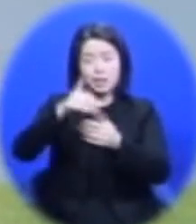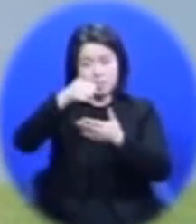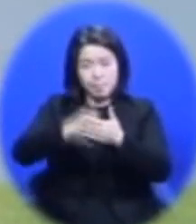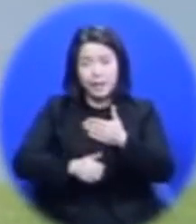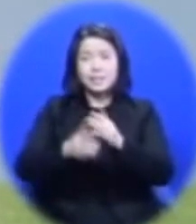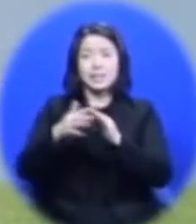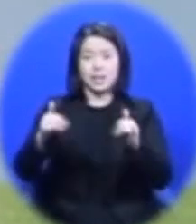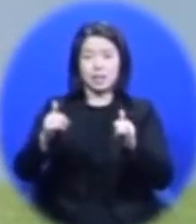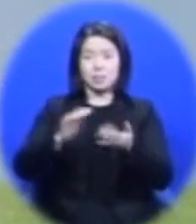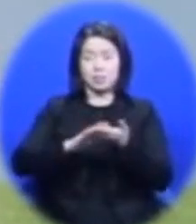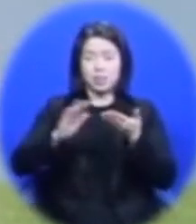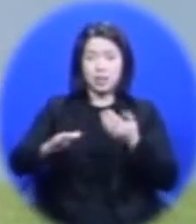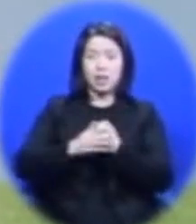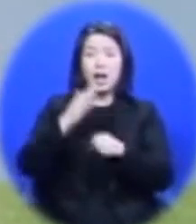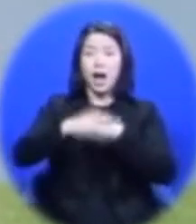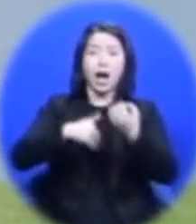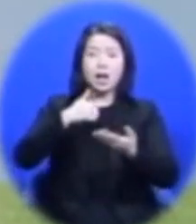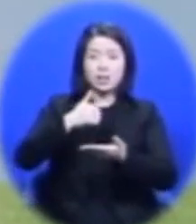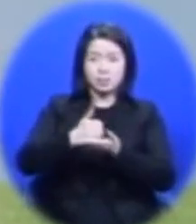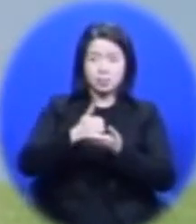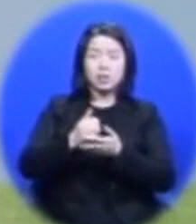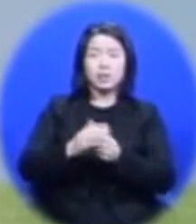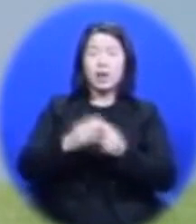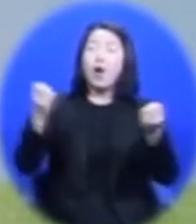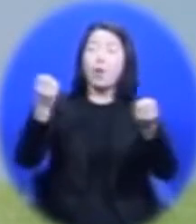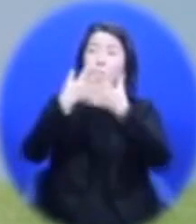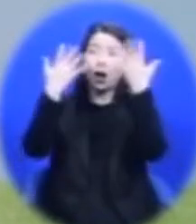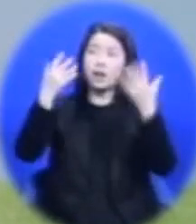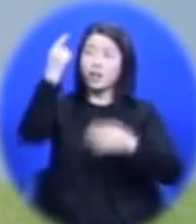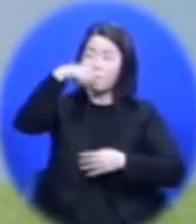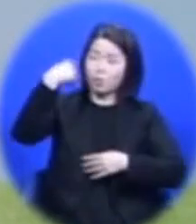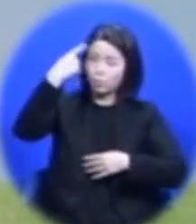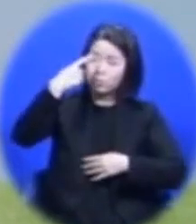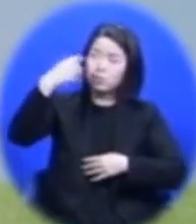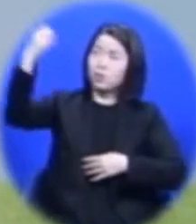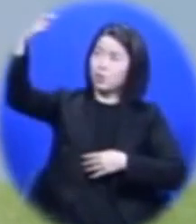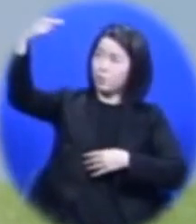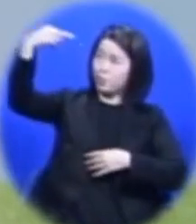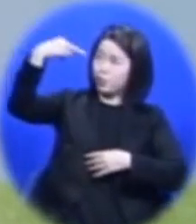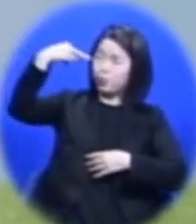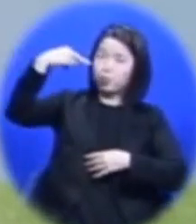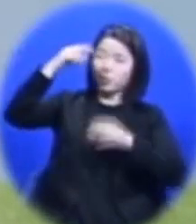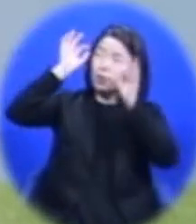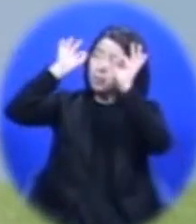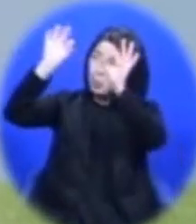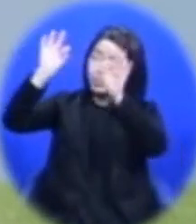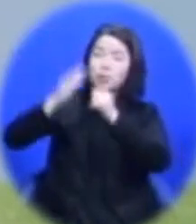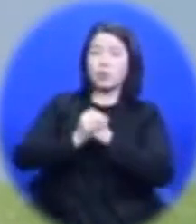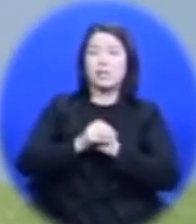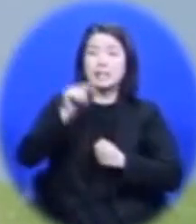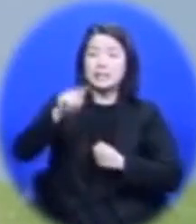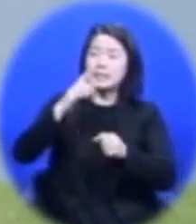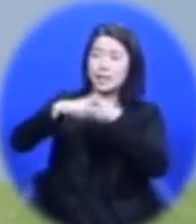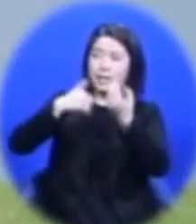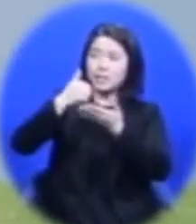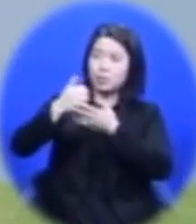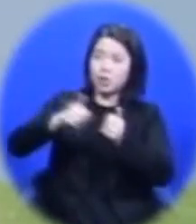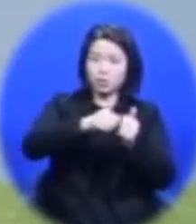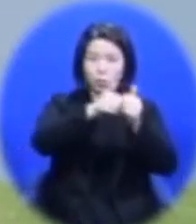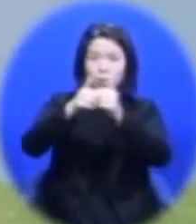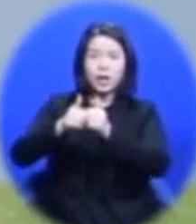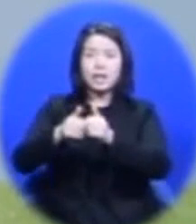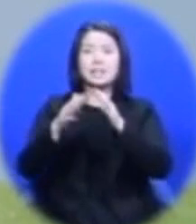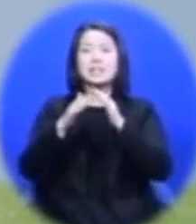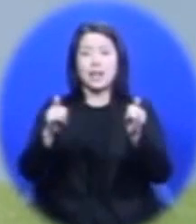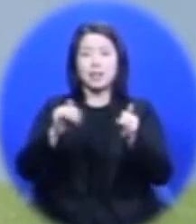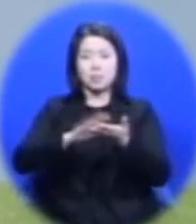사람입니다. 하나님이 환한 얼굴로 내려다보시는 것을 보고 그 하나님과 동행하는